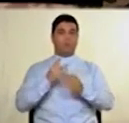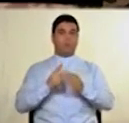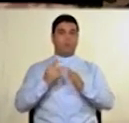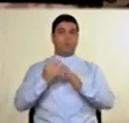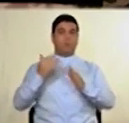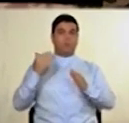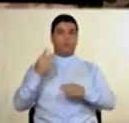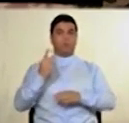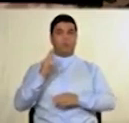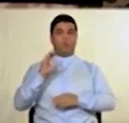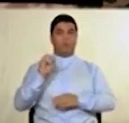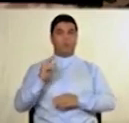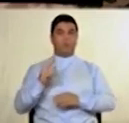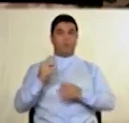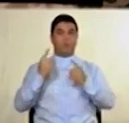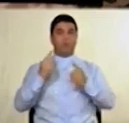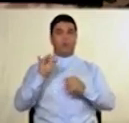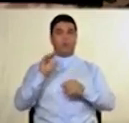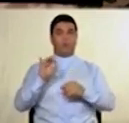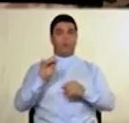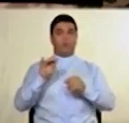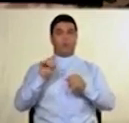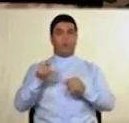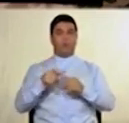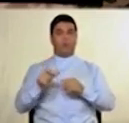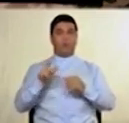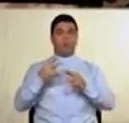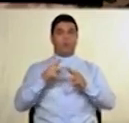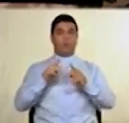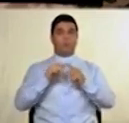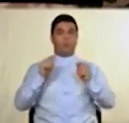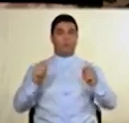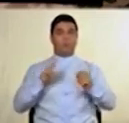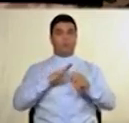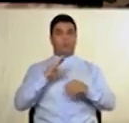avvalgi 2-asrda Buyuk Ipak yo'li paydo bo'lganligini bilib oldik.